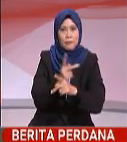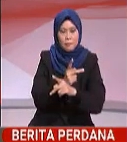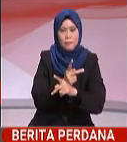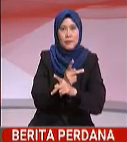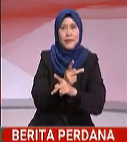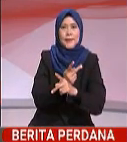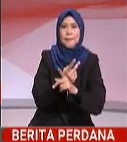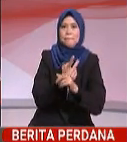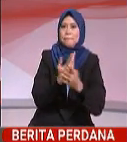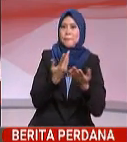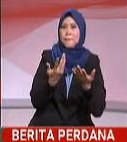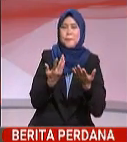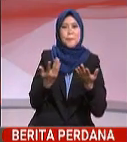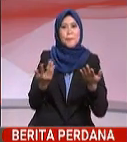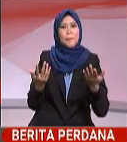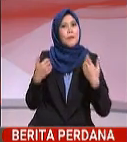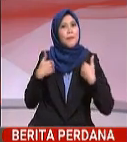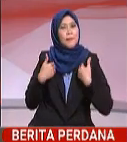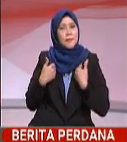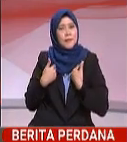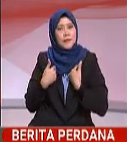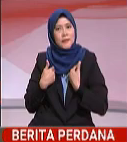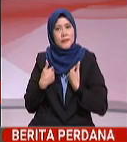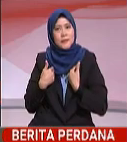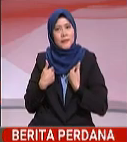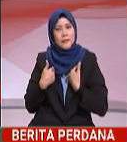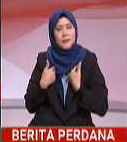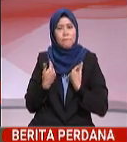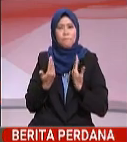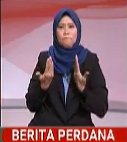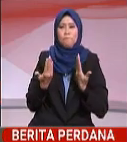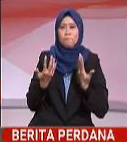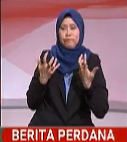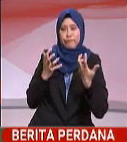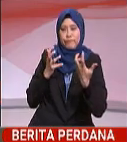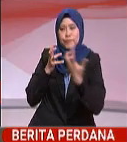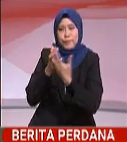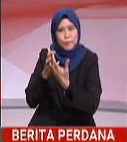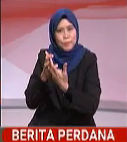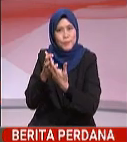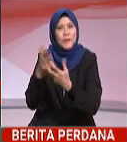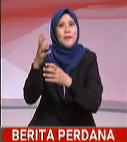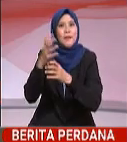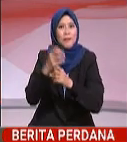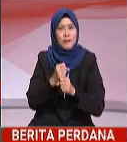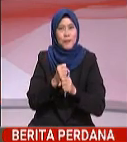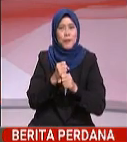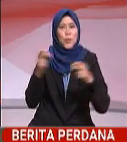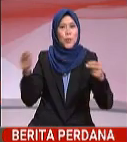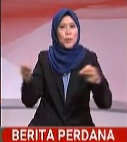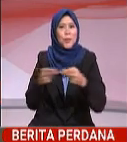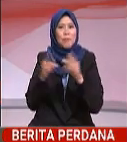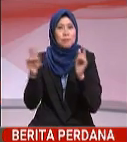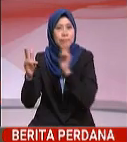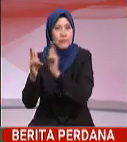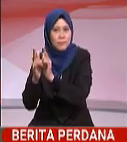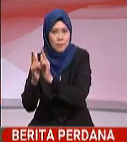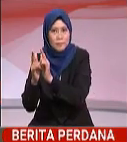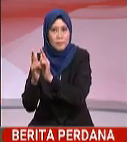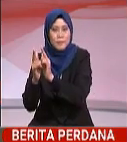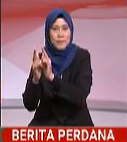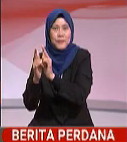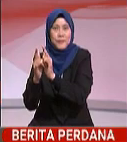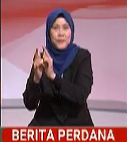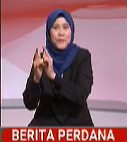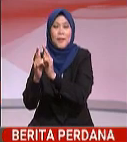So adalah orang kata apa, satu chemistry ya. Jadi maka terhasillah perhubungan percintaan. Dan